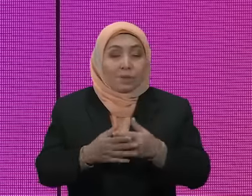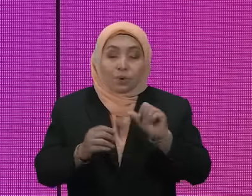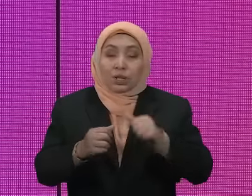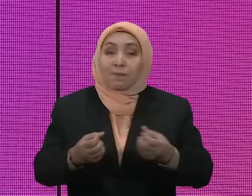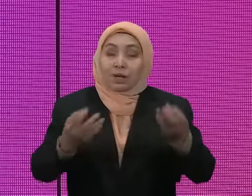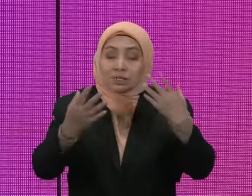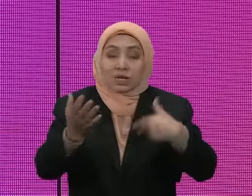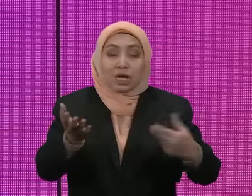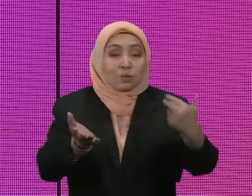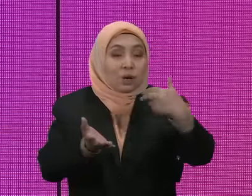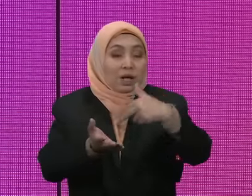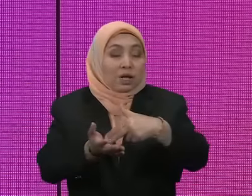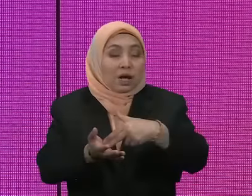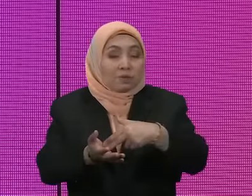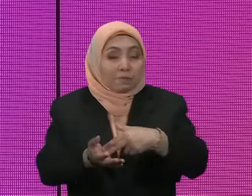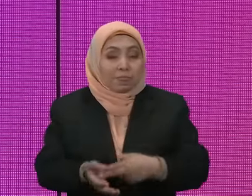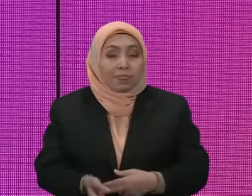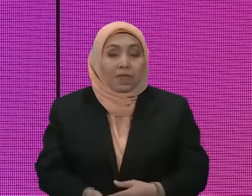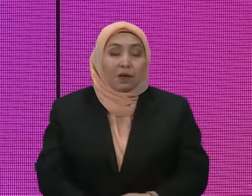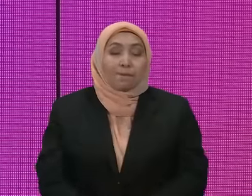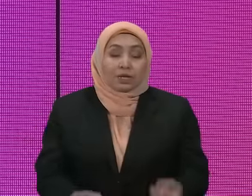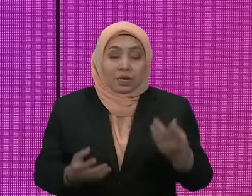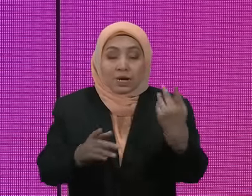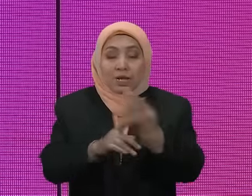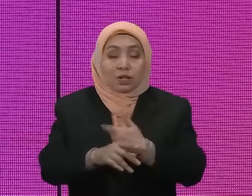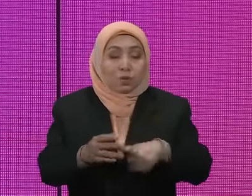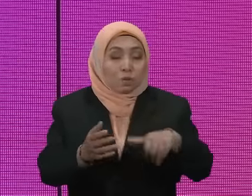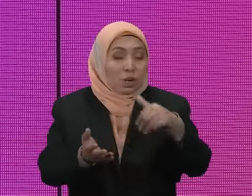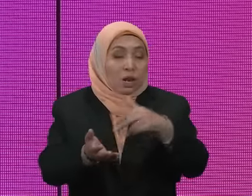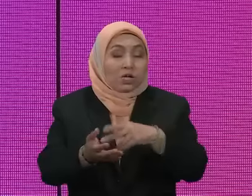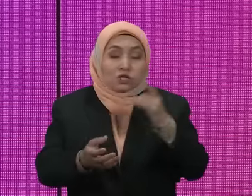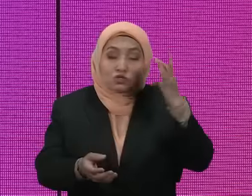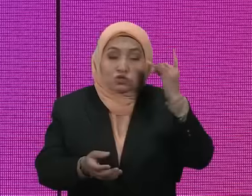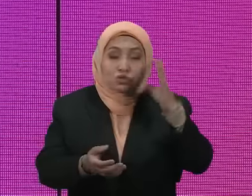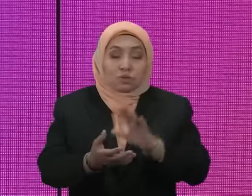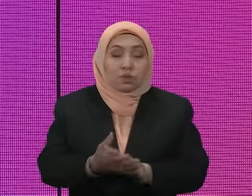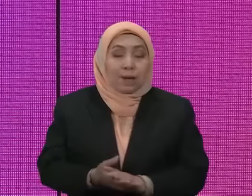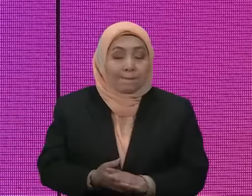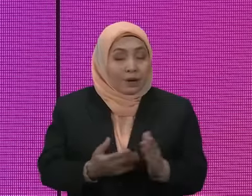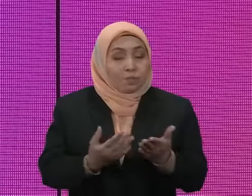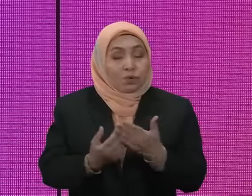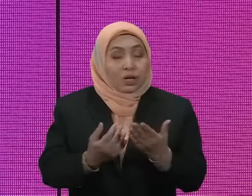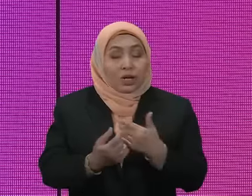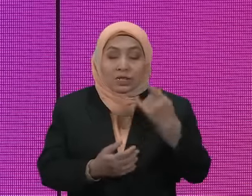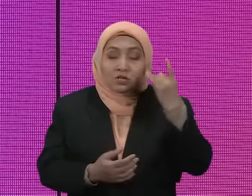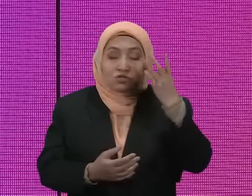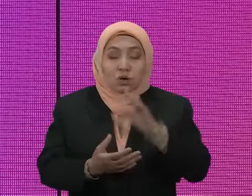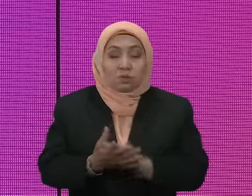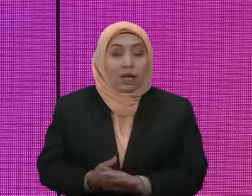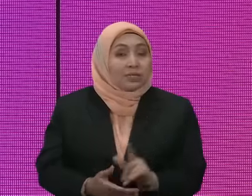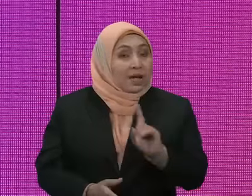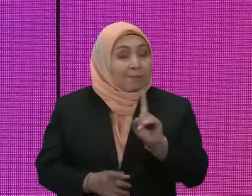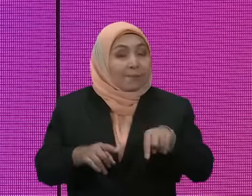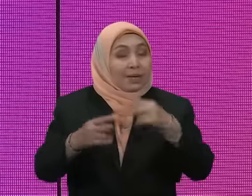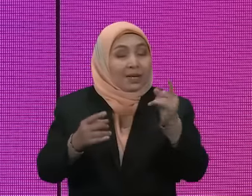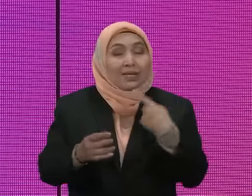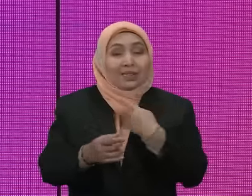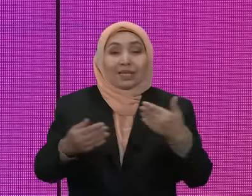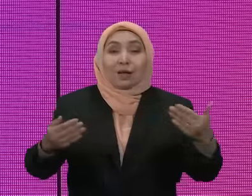ulangan. Tak mungkin banyak kali ulang, insya-Allah Allah Subhanahu wa taala permudahkan insya-Allah taala. Jangan ke mana-mana, kita nak menyambung